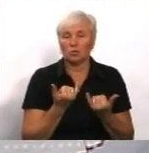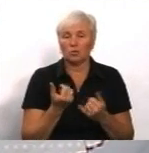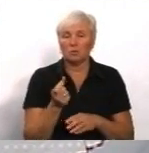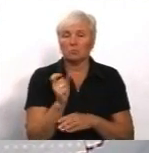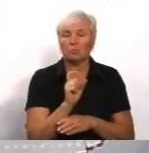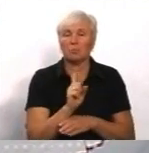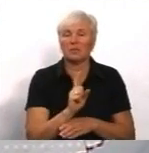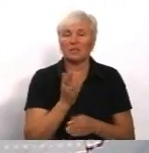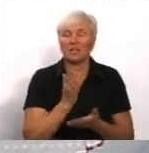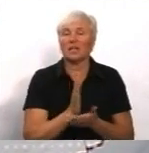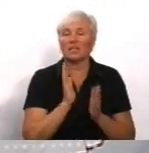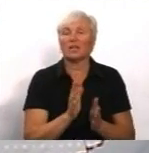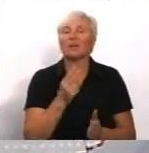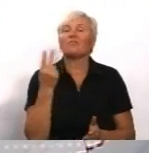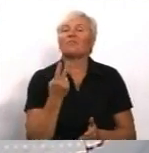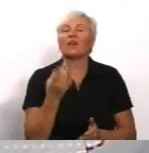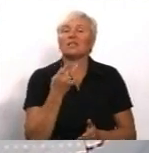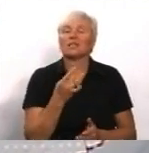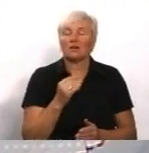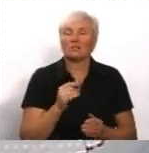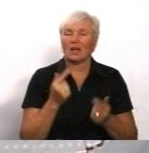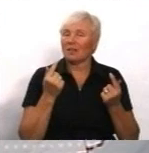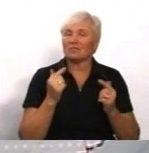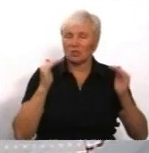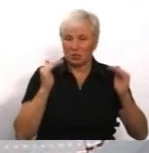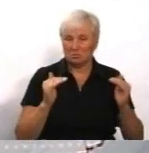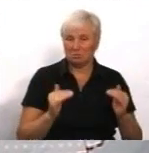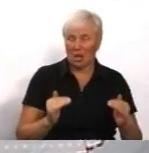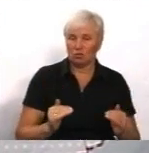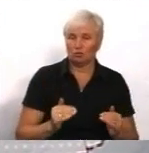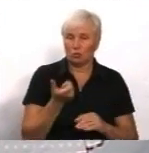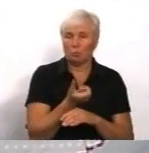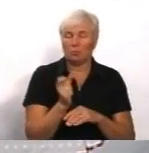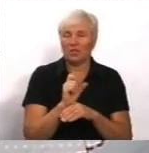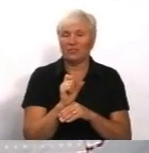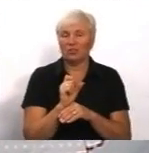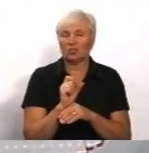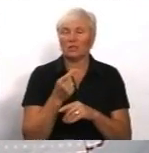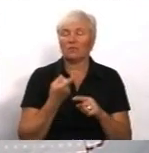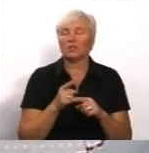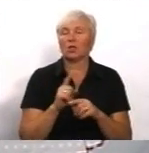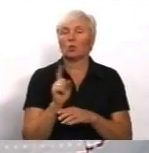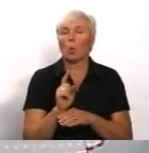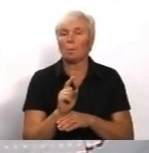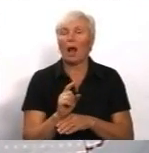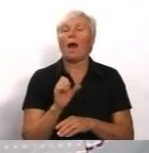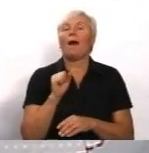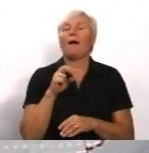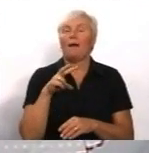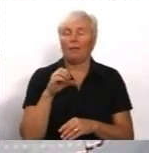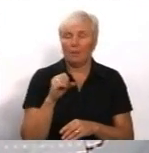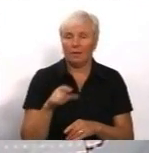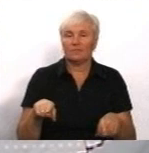в 20 разів, тобто значно зменшилось перевищення в цьому допустимих норм, але